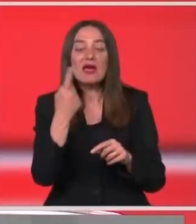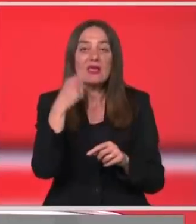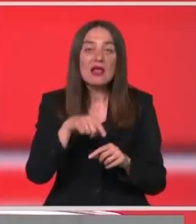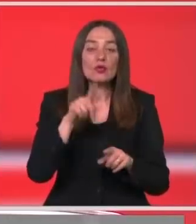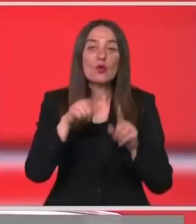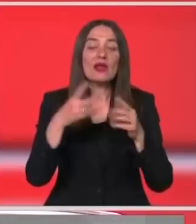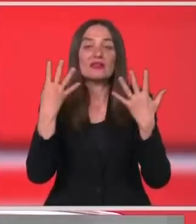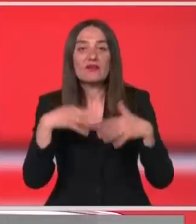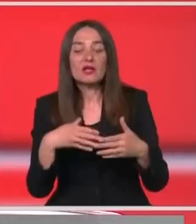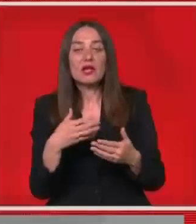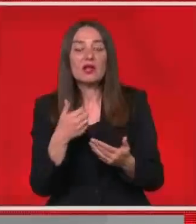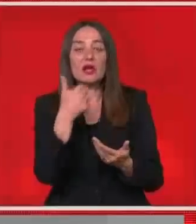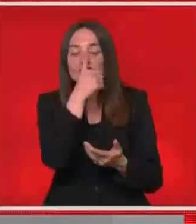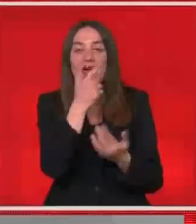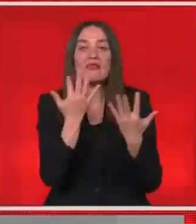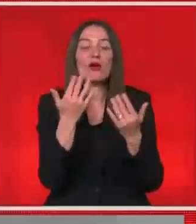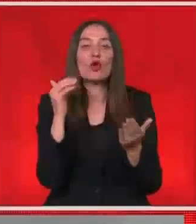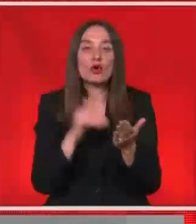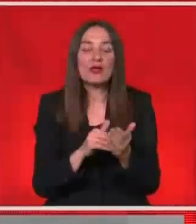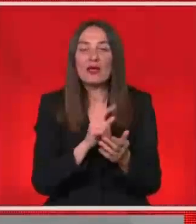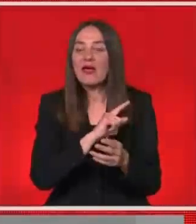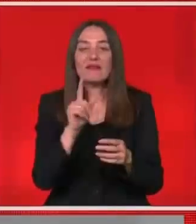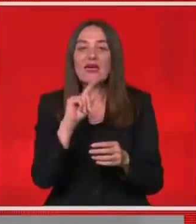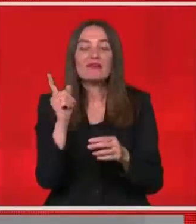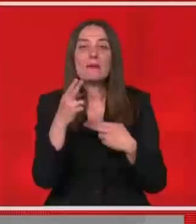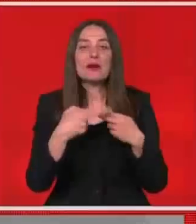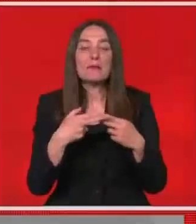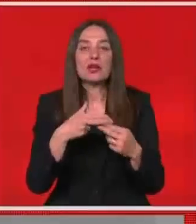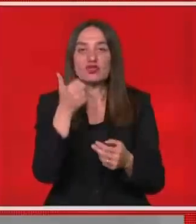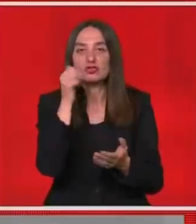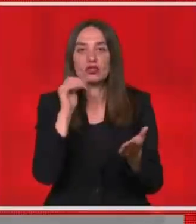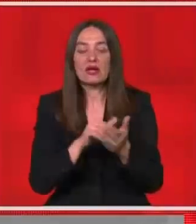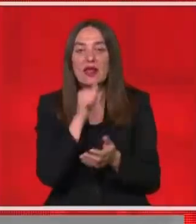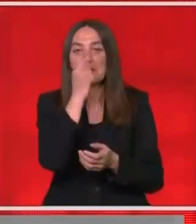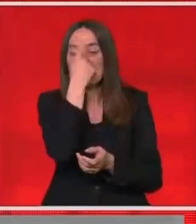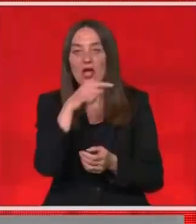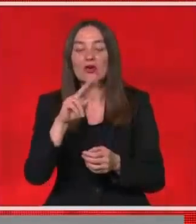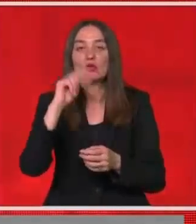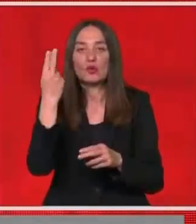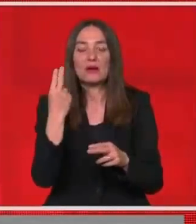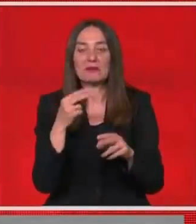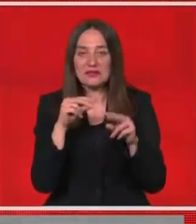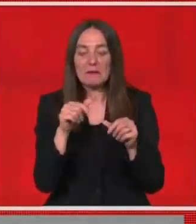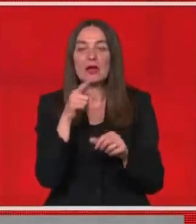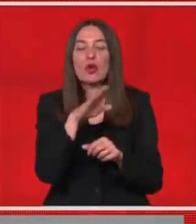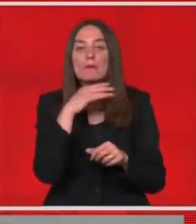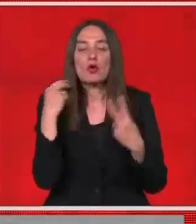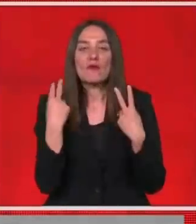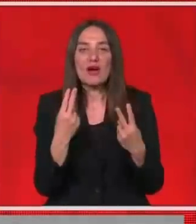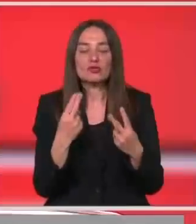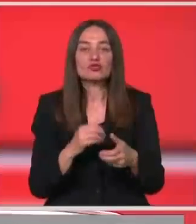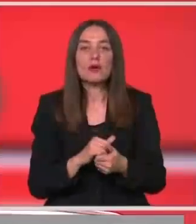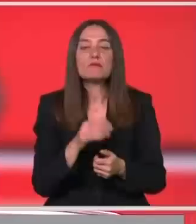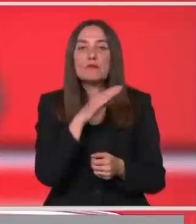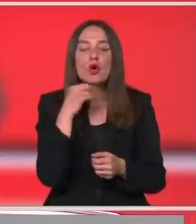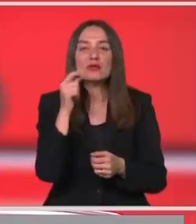Zato sam vas pitala šta je nekoliko hiljada. Da vam kažem, nije ni približno stotinama hiljada i milionima u drugim zemljama i to je veoma važno. Dobro, mnogi